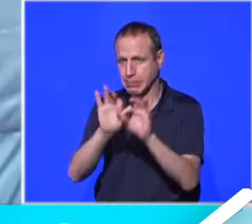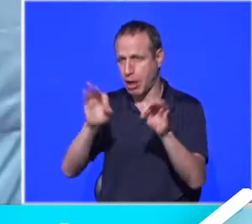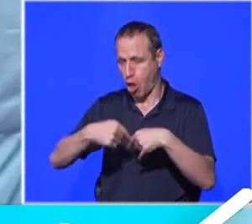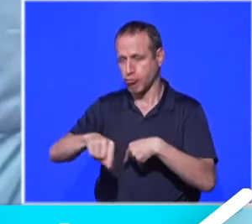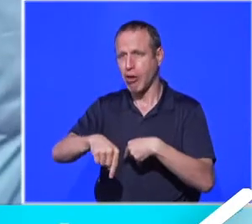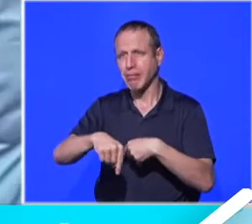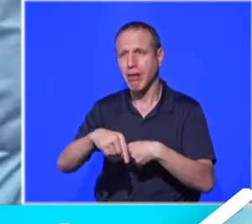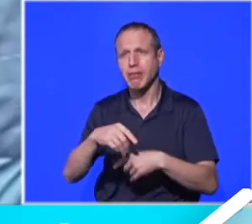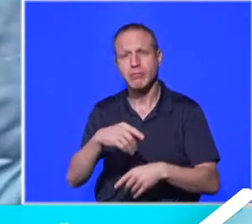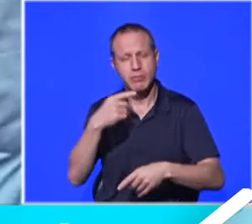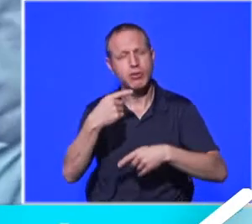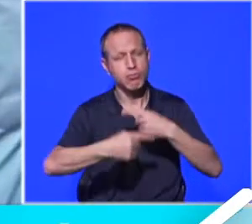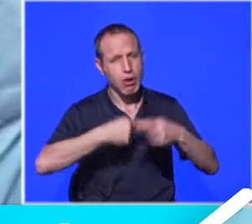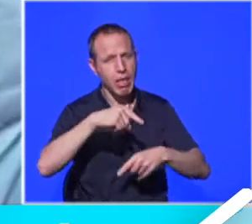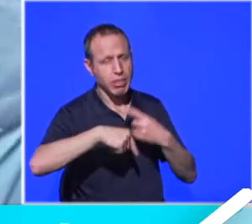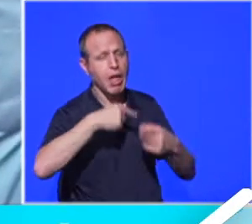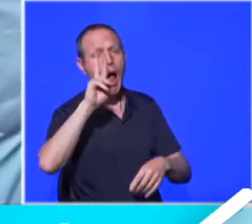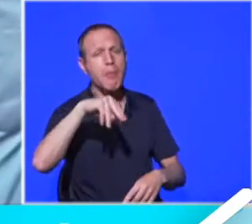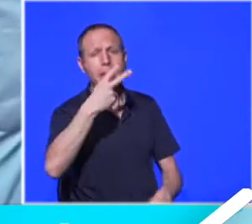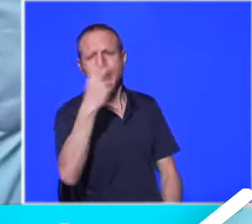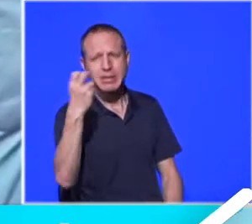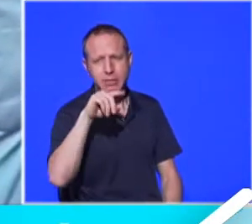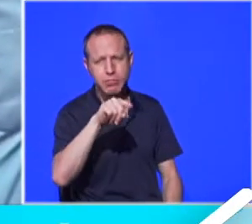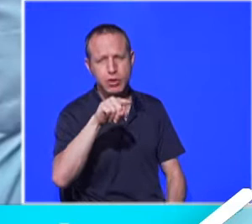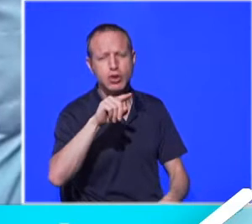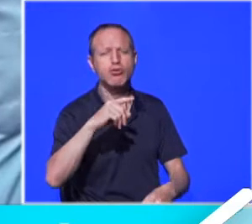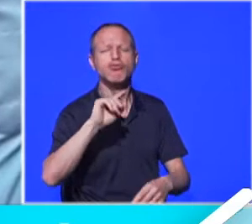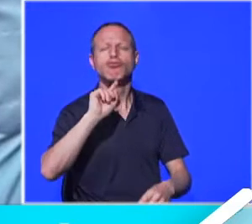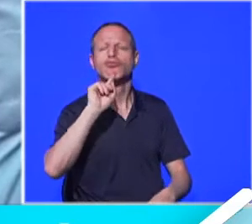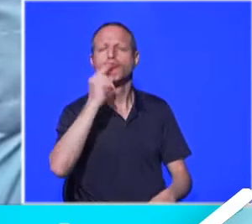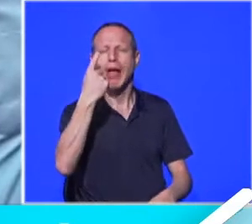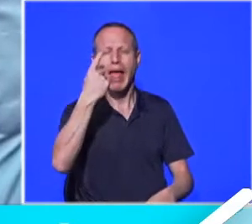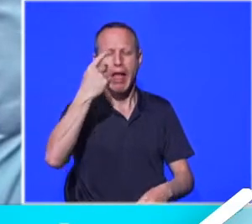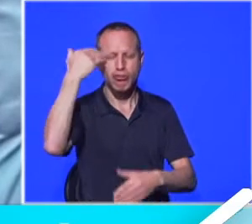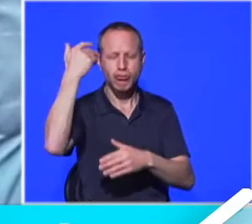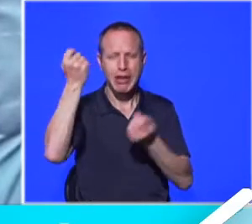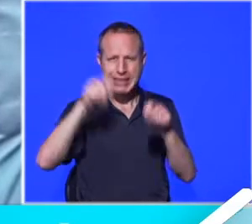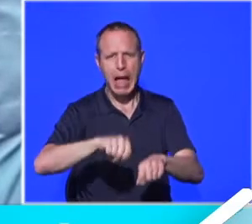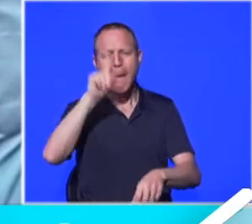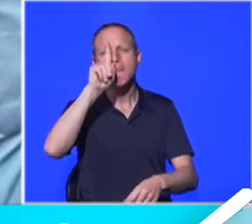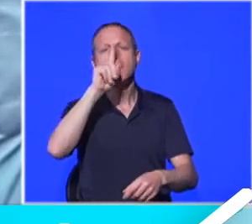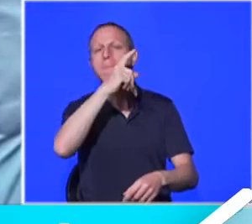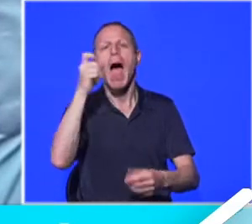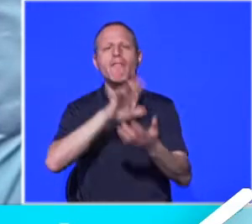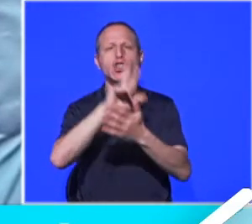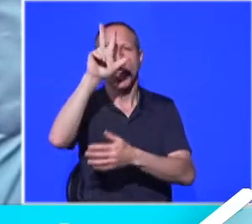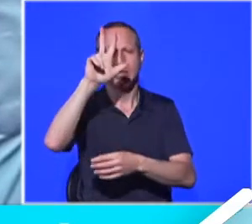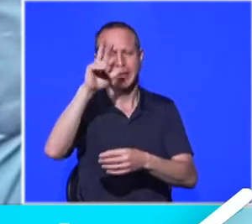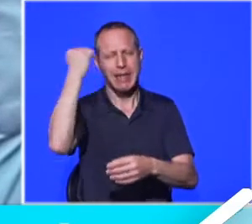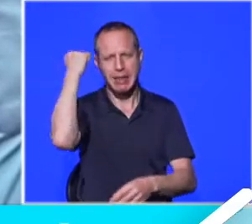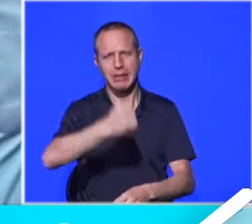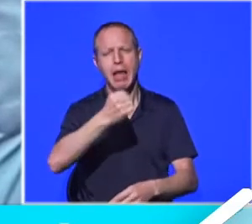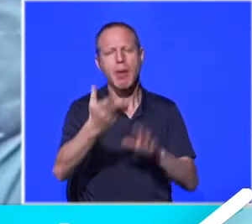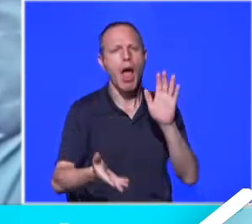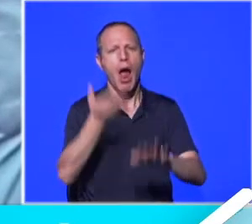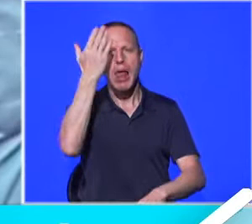שנת 2020, השנה נסגרה ב-113 נרצחים, עלייה מ-2014